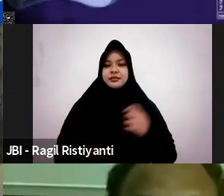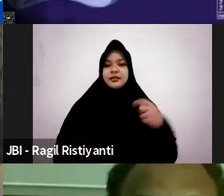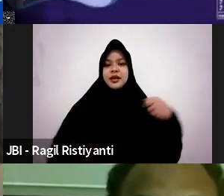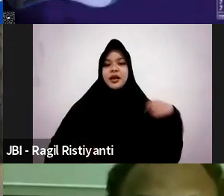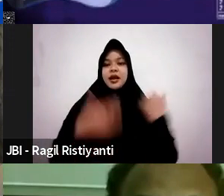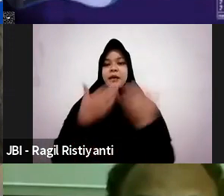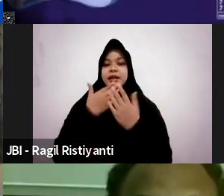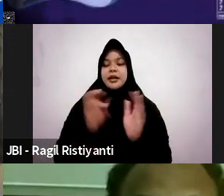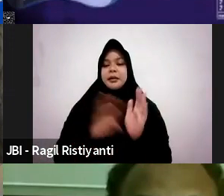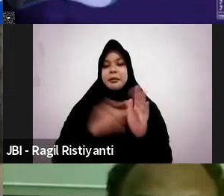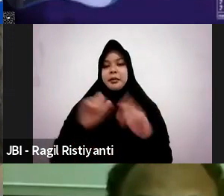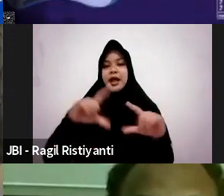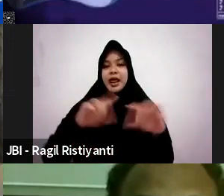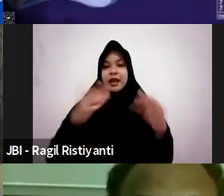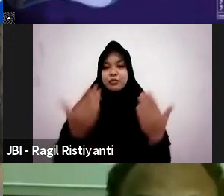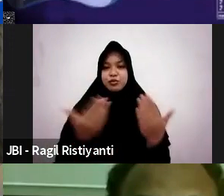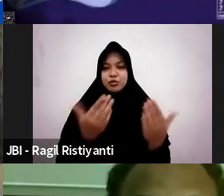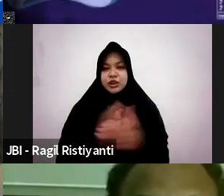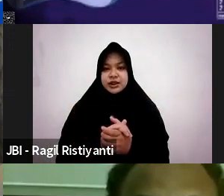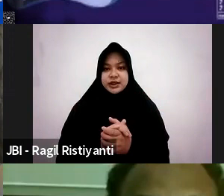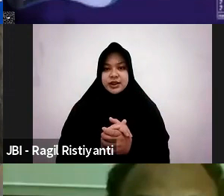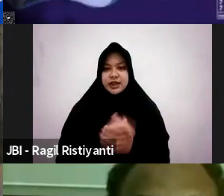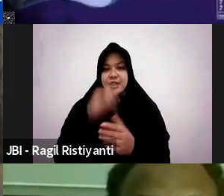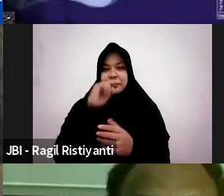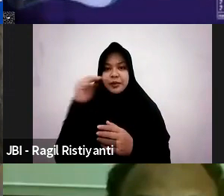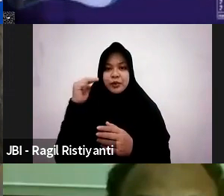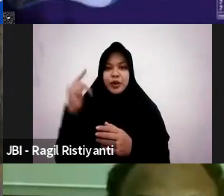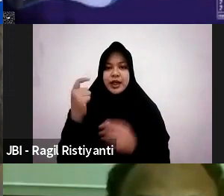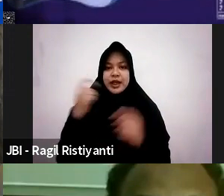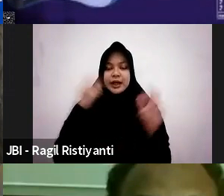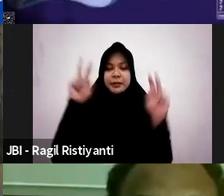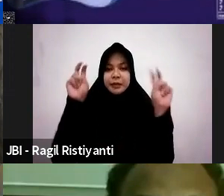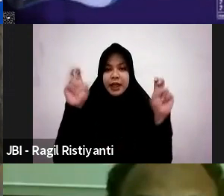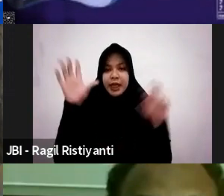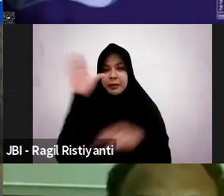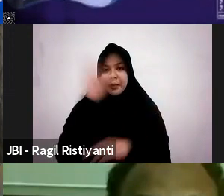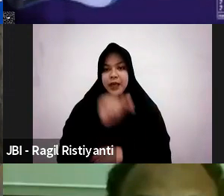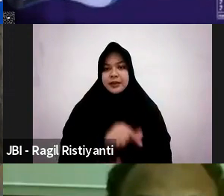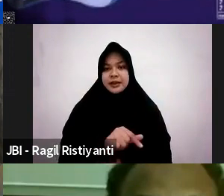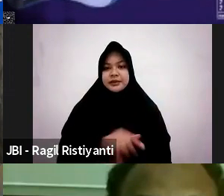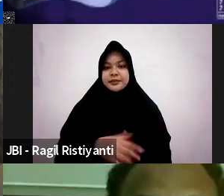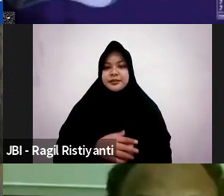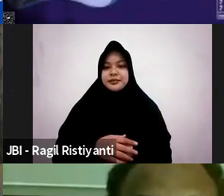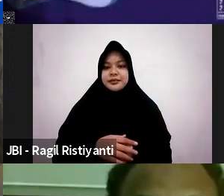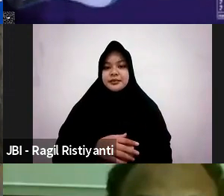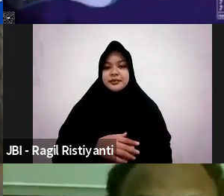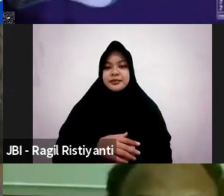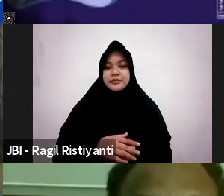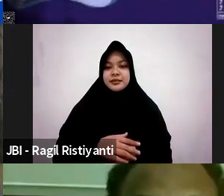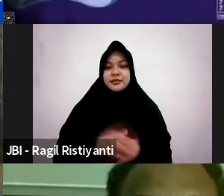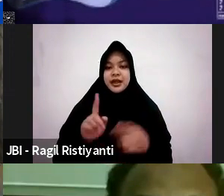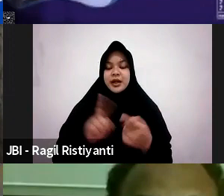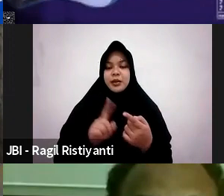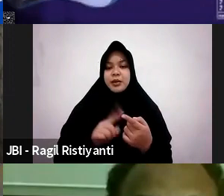itu penjelasan terkait dengan bagaimana teman-teman bisa bermitra